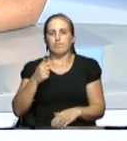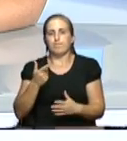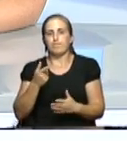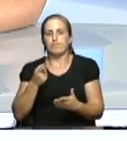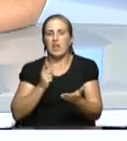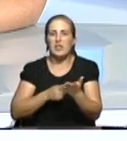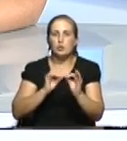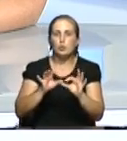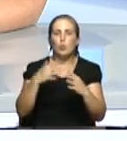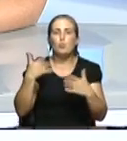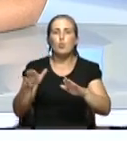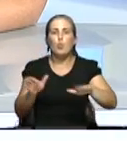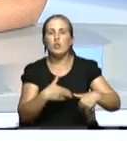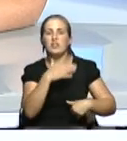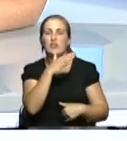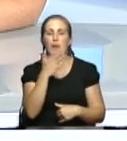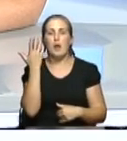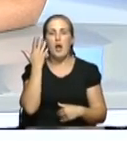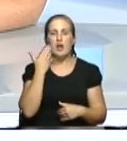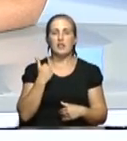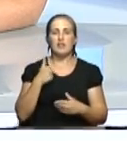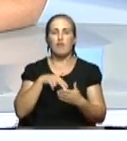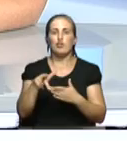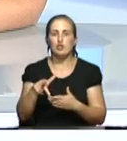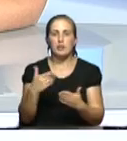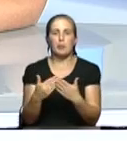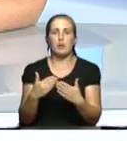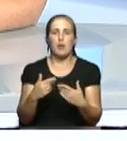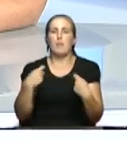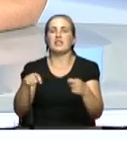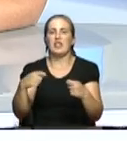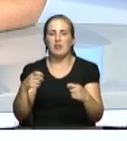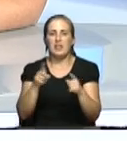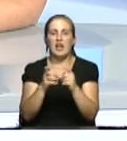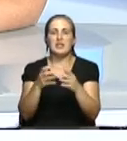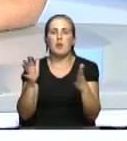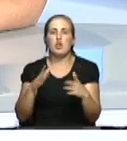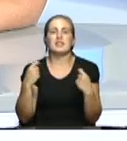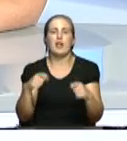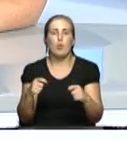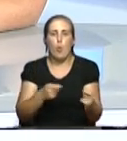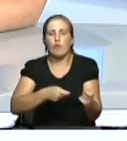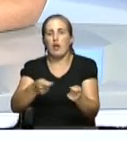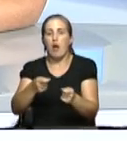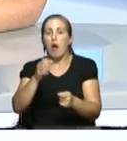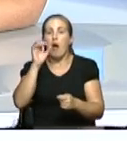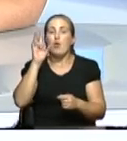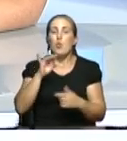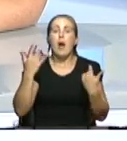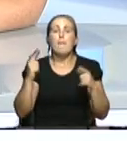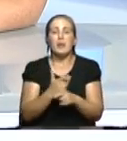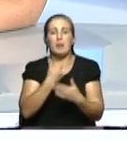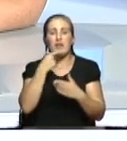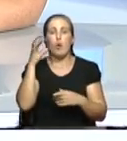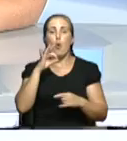есть уже уходит время когда вышли там поторговали вот такая небольшая выносная торгует но опять-таки мы говорим о